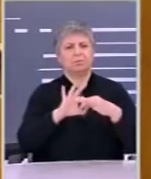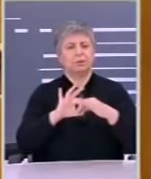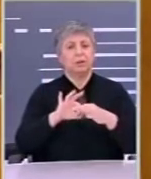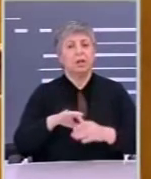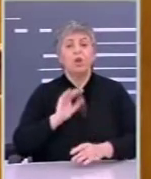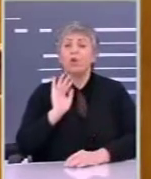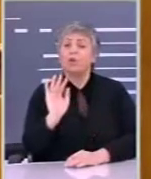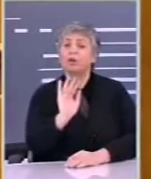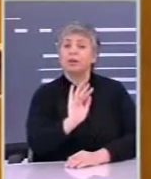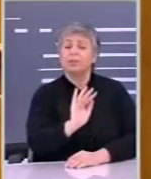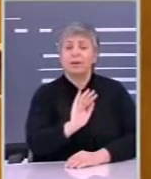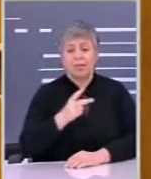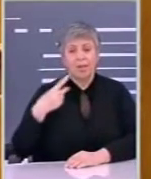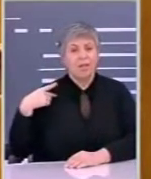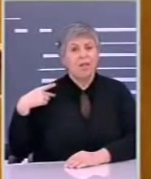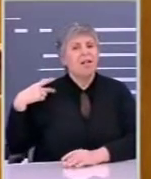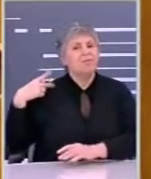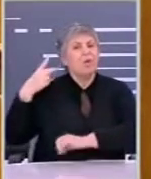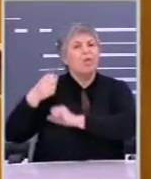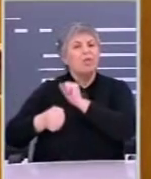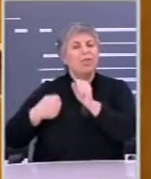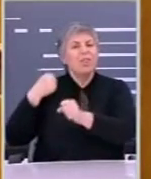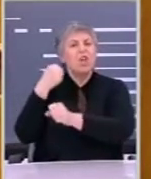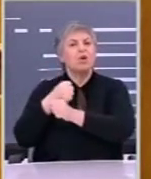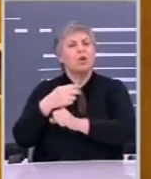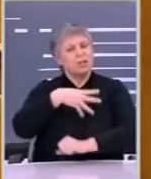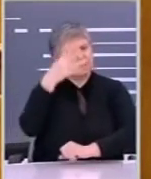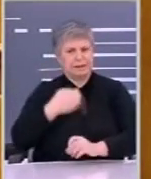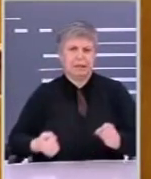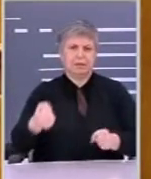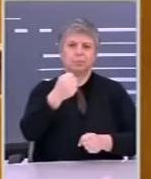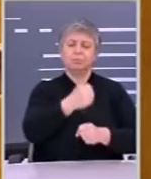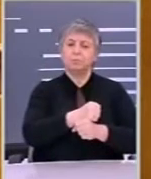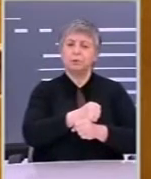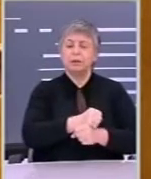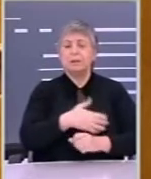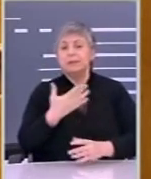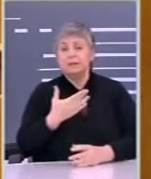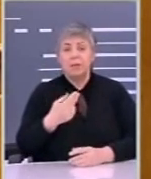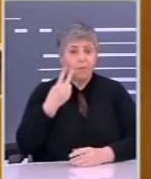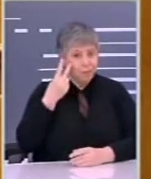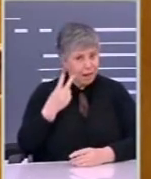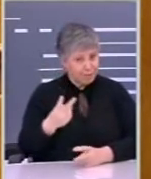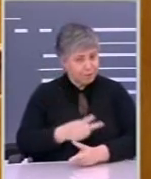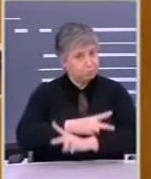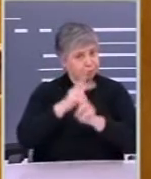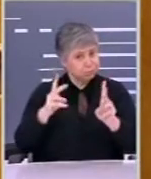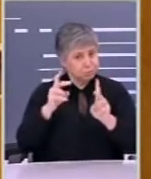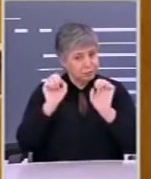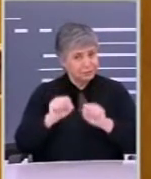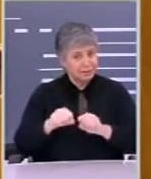ΣΥΡΙΖΑ. Τι γίνεται ρε παιδιά? Πώς τα βρίσκετε τα πράγματα? Έχουν κάπως καθαρίσει? Διότι εγώ από την εμπειρία